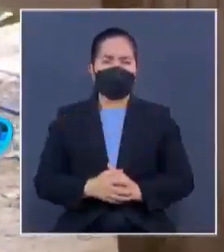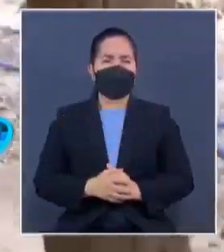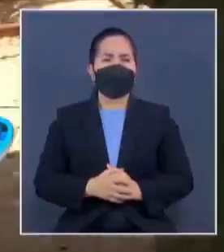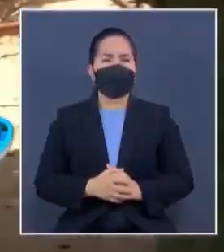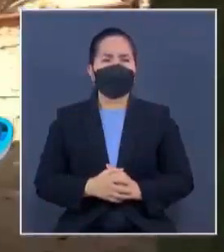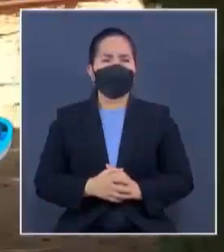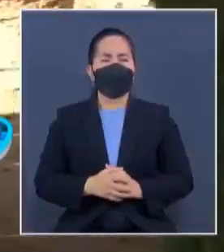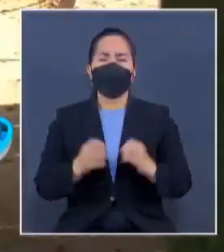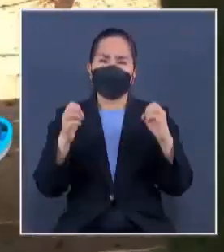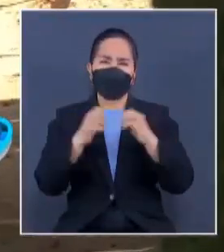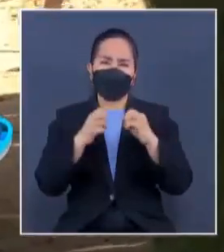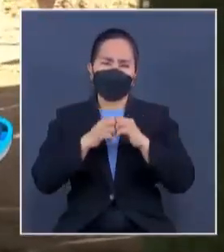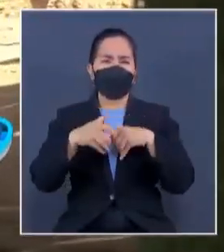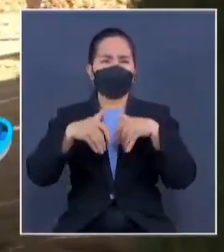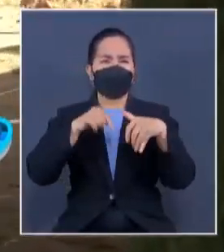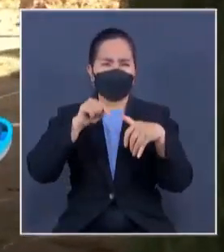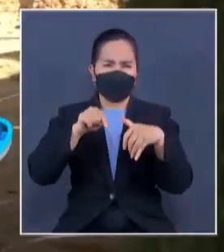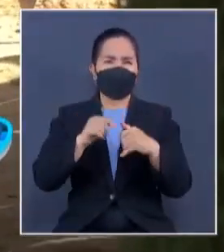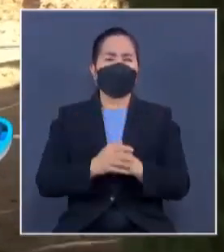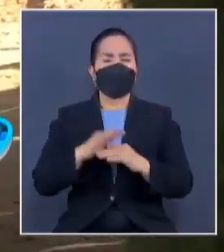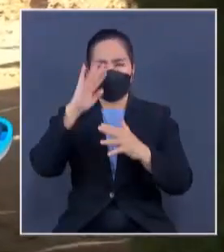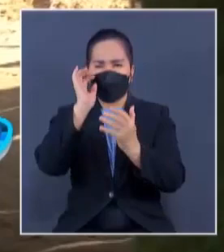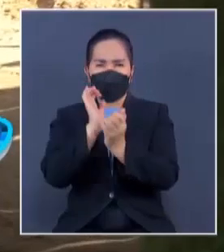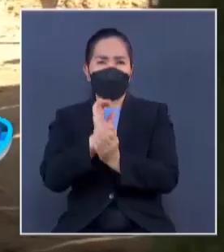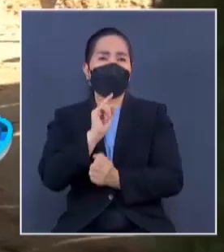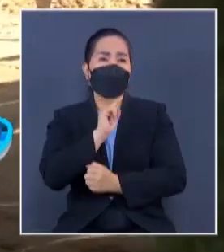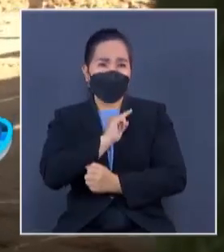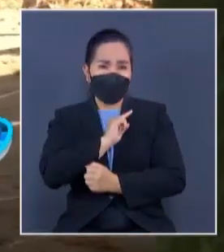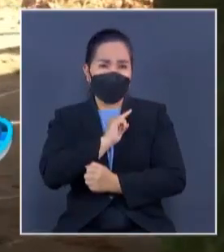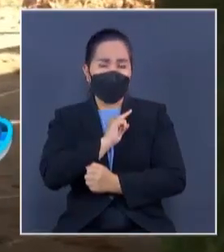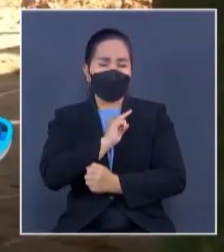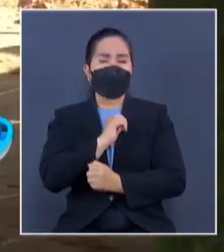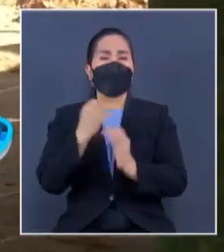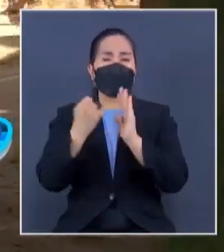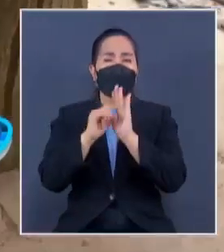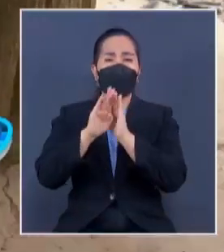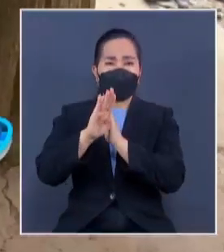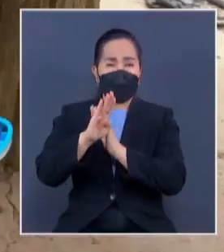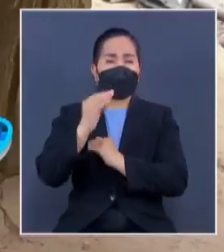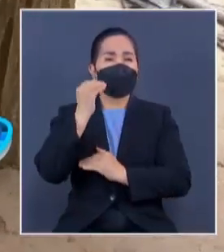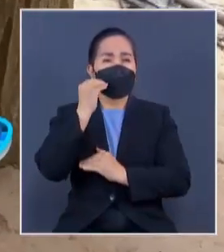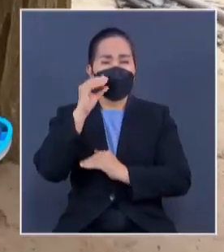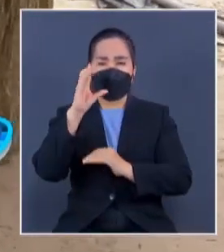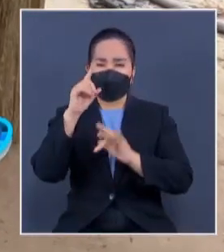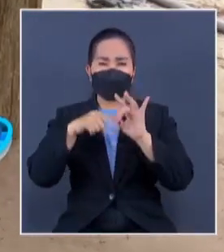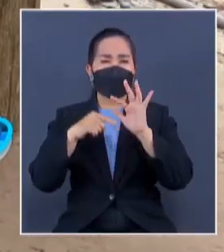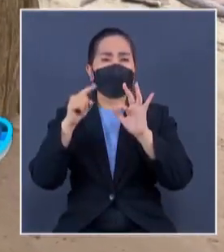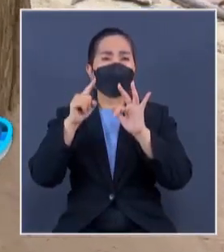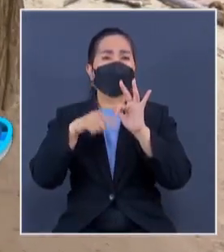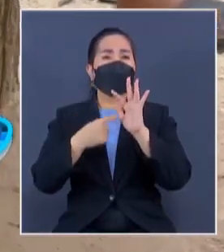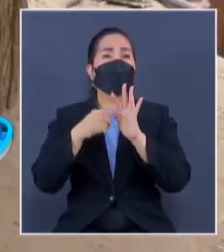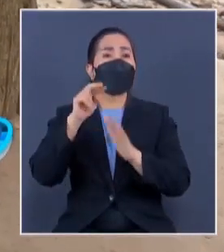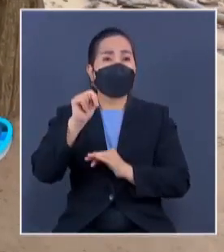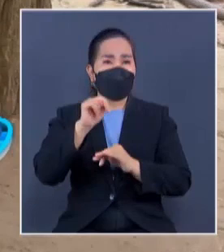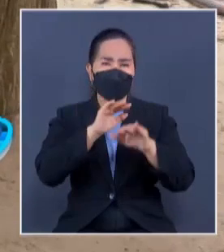ผู้ชมทำเอาวุ่นวายกันทั้งหมู่บ้านแล้วก็เดือดร้อนไปถึงเจ้าที่ตำรวจสภ.บ้านด่านจังหวัดบุรีรัมย์นะคะใช้เวลาปลุกอยู่นานทีเดียว10กว่านาที